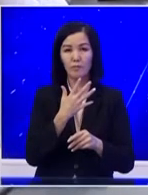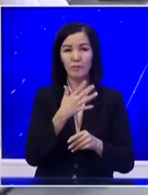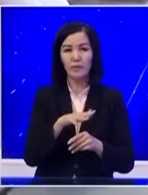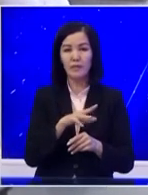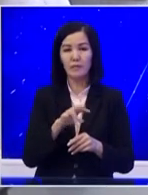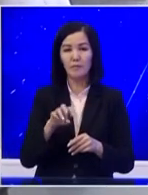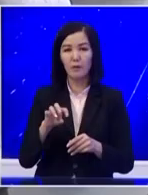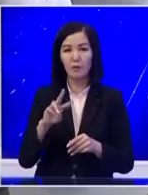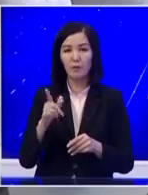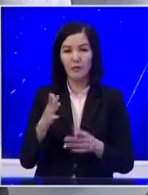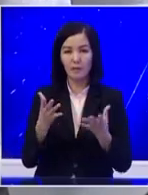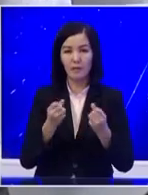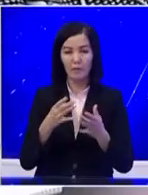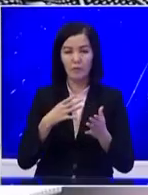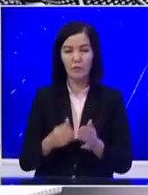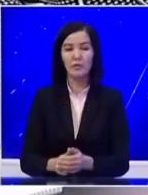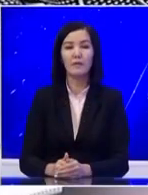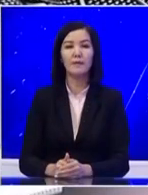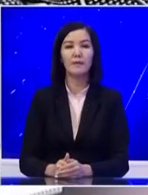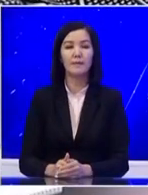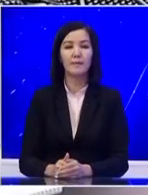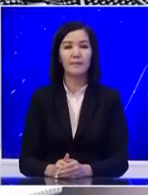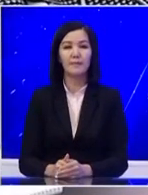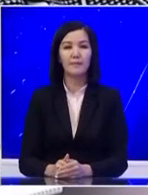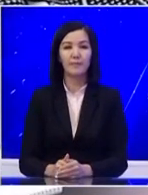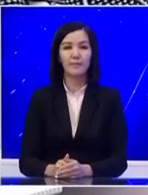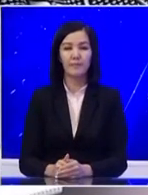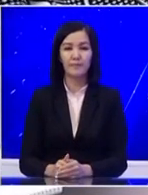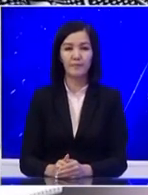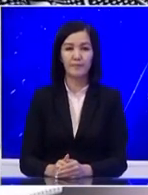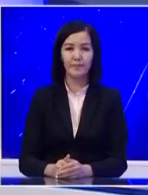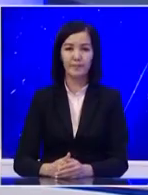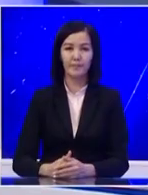тенге. Евгения Присяжная, Мадиба Ибасынов, телеканал ЖТСУ, Текели.